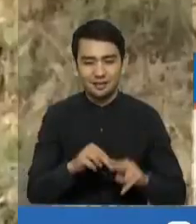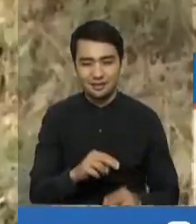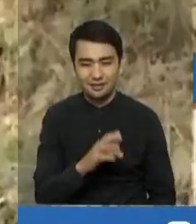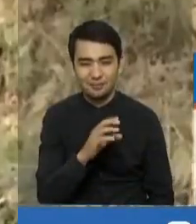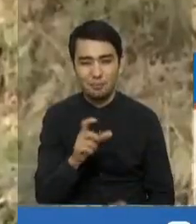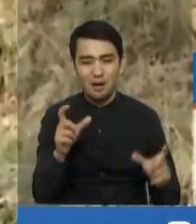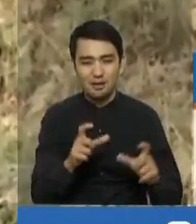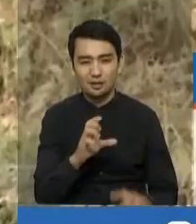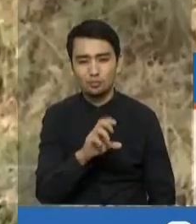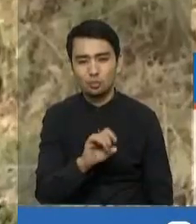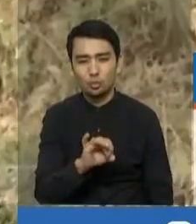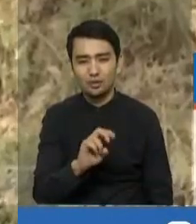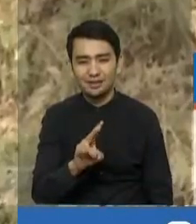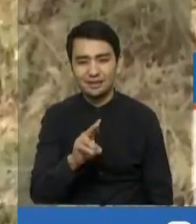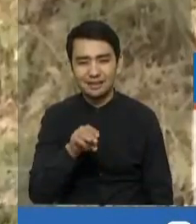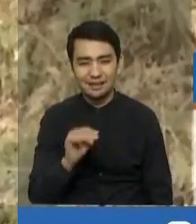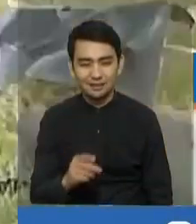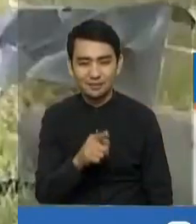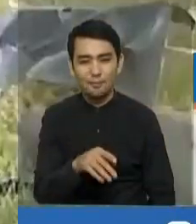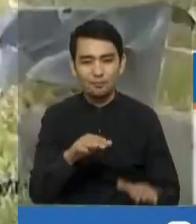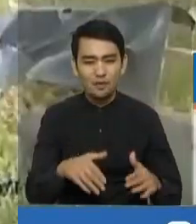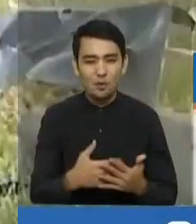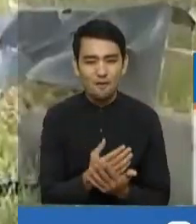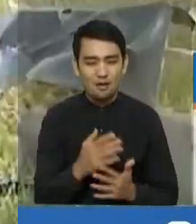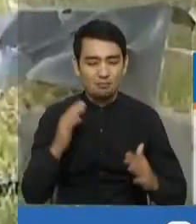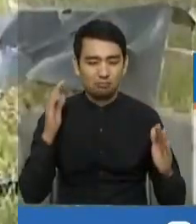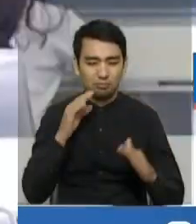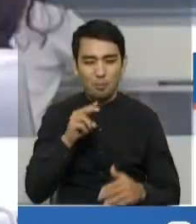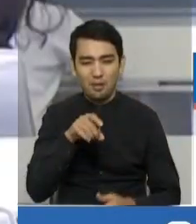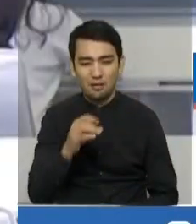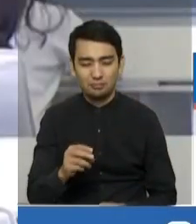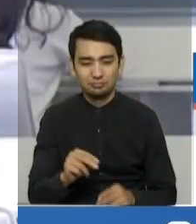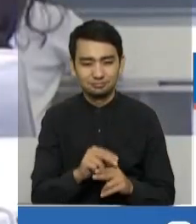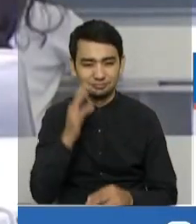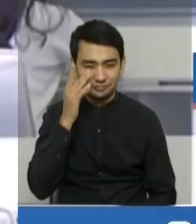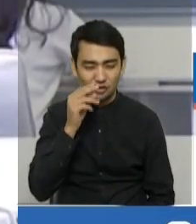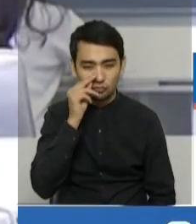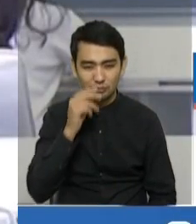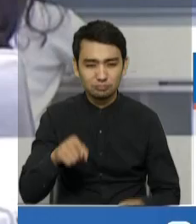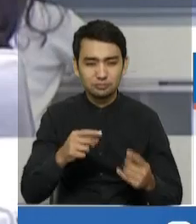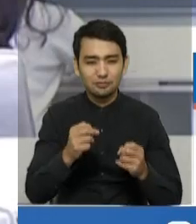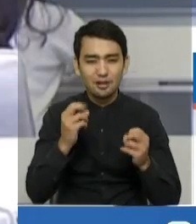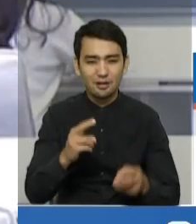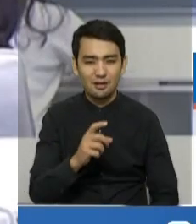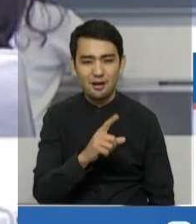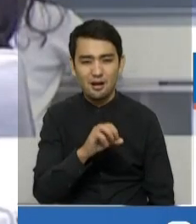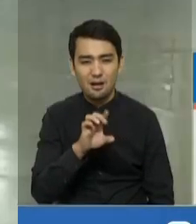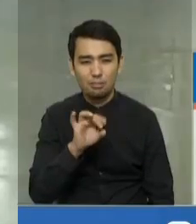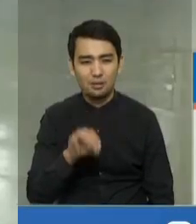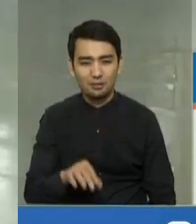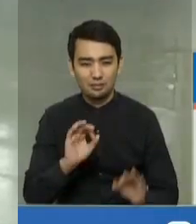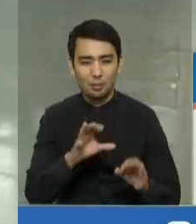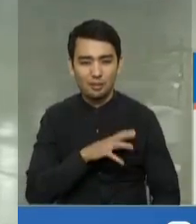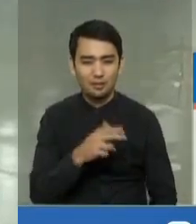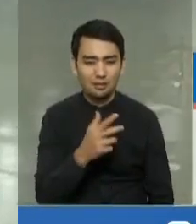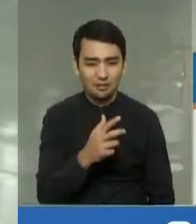возле магазина спутник сейчас там возводят новый зелёный парк о том как будет развиваться Шимкент рассказал Габит третий Мегаполис